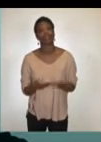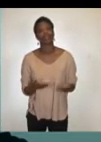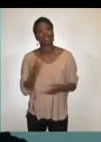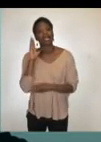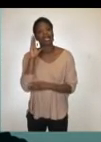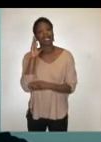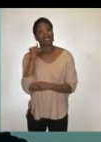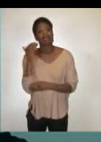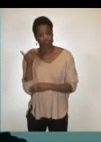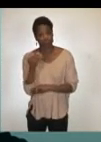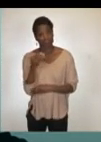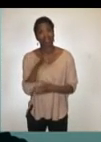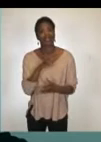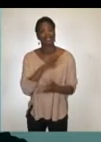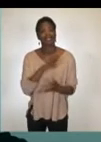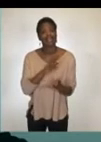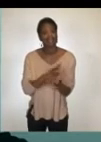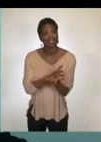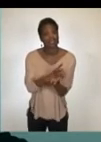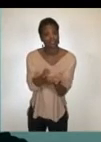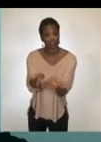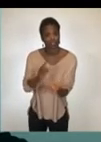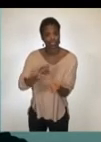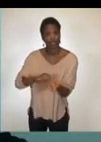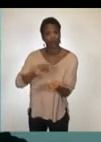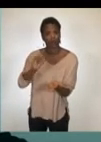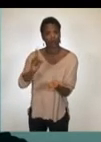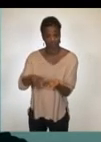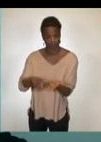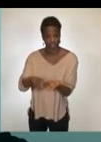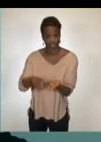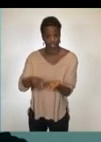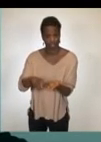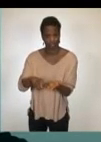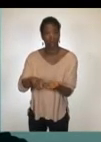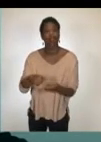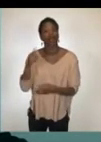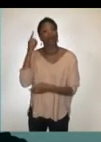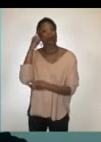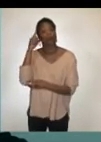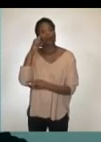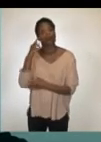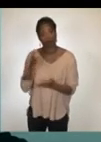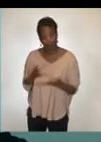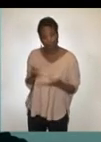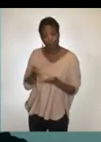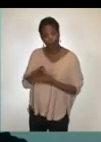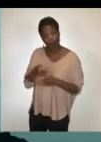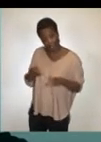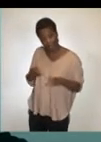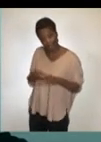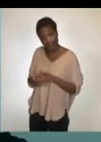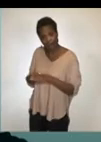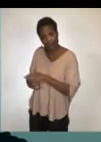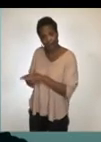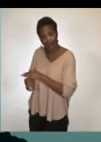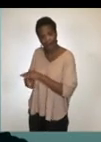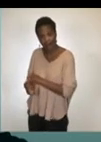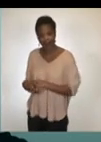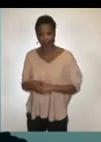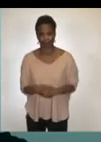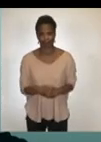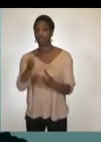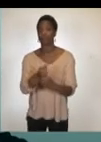servent ces orientations budgétaires, c'est à financer l'ensemble de ces projets et ce projet de